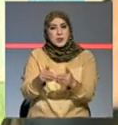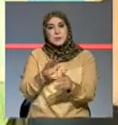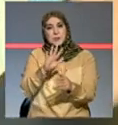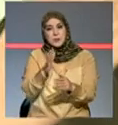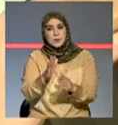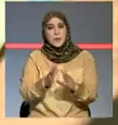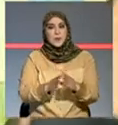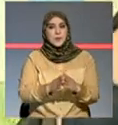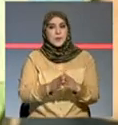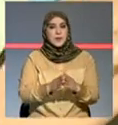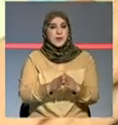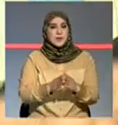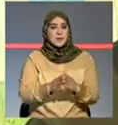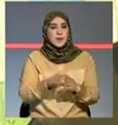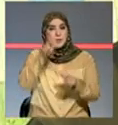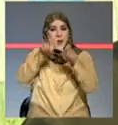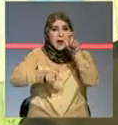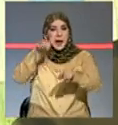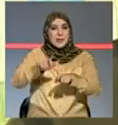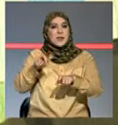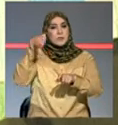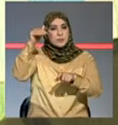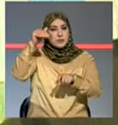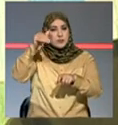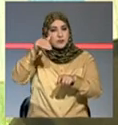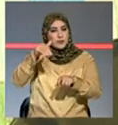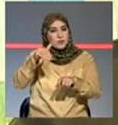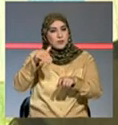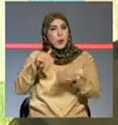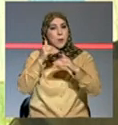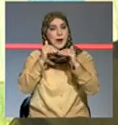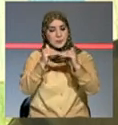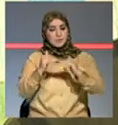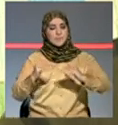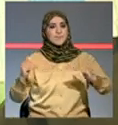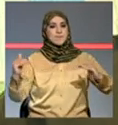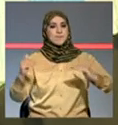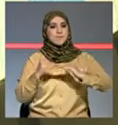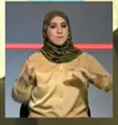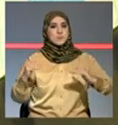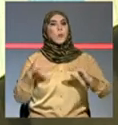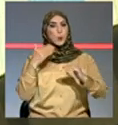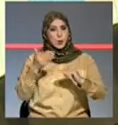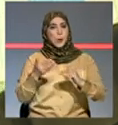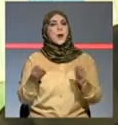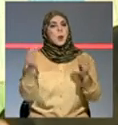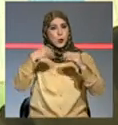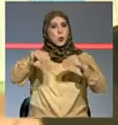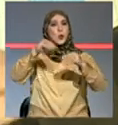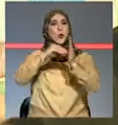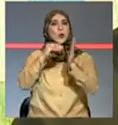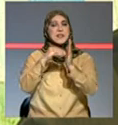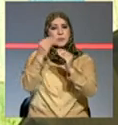خاطر عدد الحالات هبط ومن بعد قعد مستقر، معناتها قعدنا في بلاتو وتوا بدا يرجع بشوي،